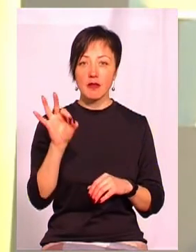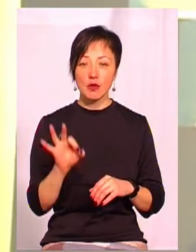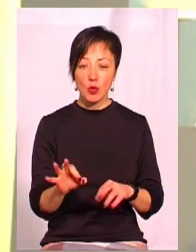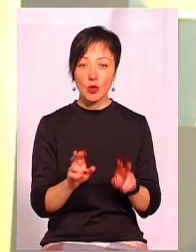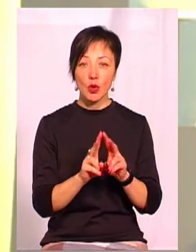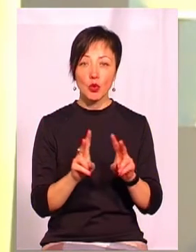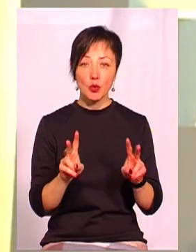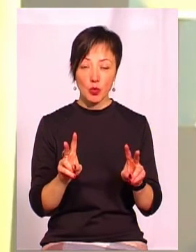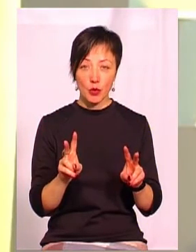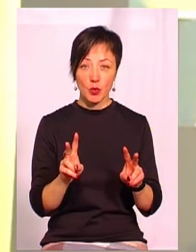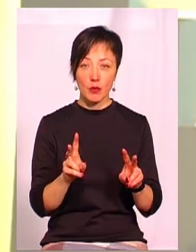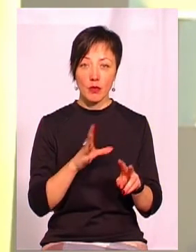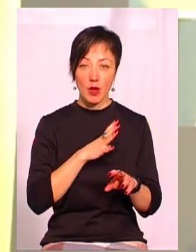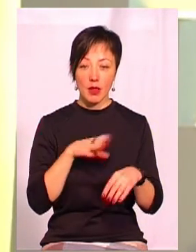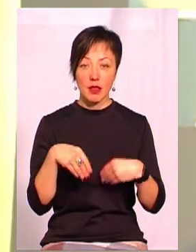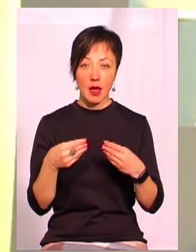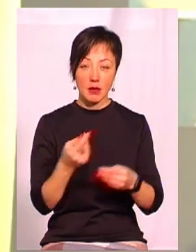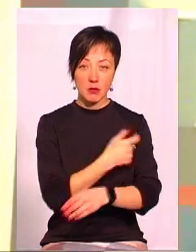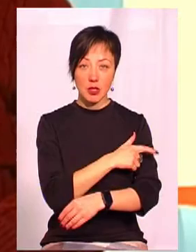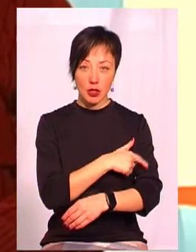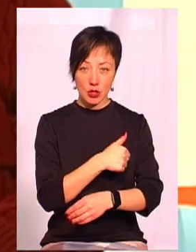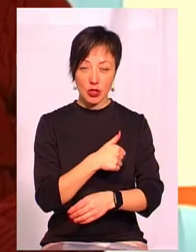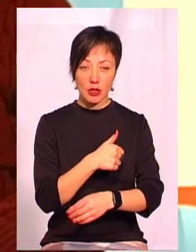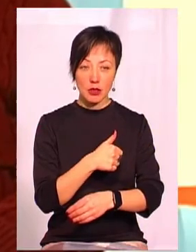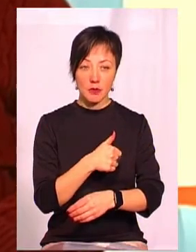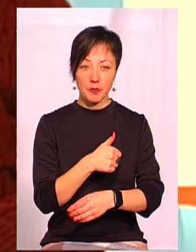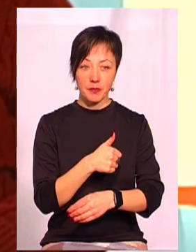із тих пацієнтів, кому була надана медична,